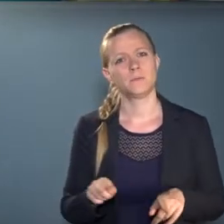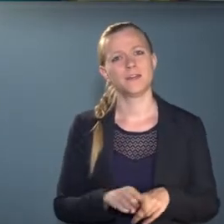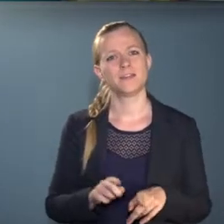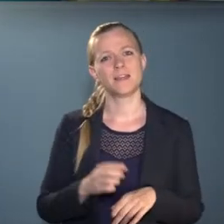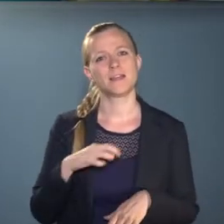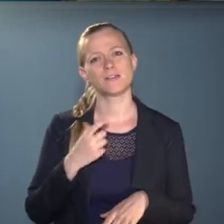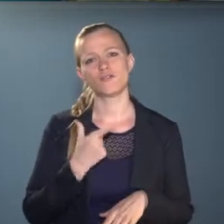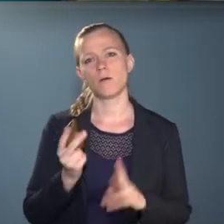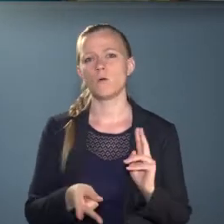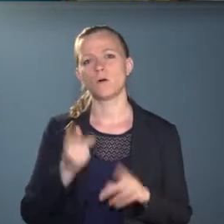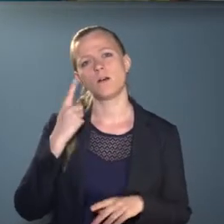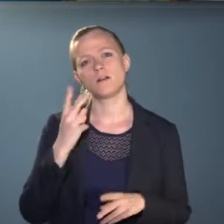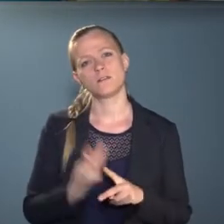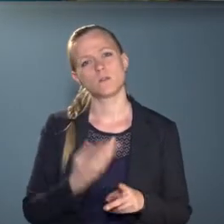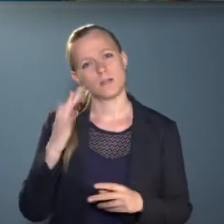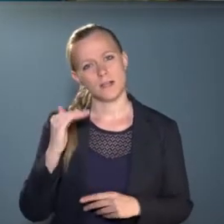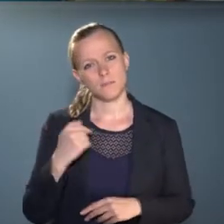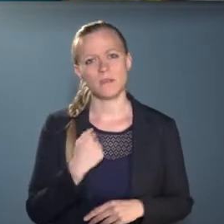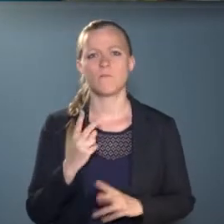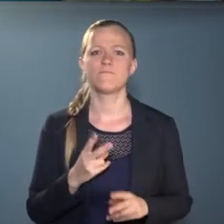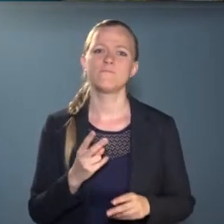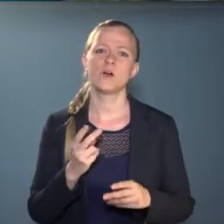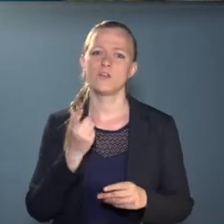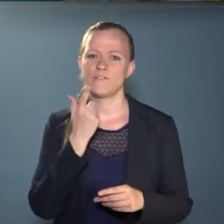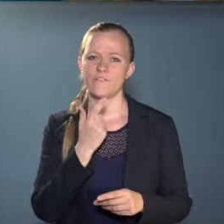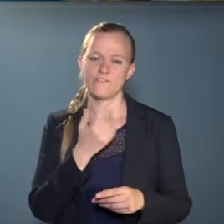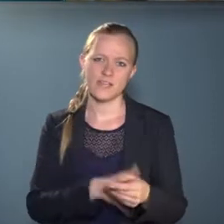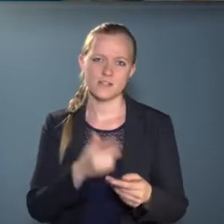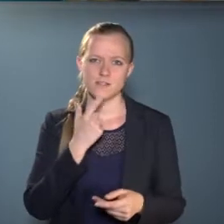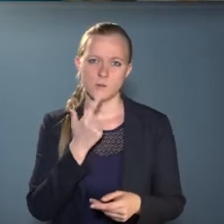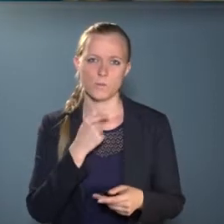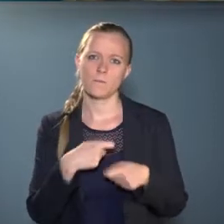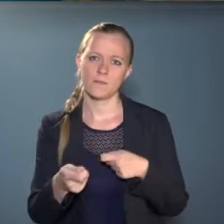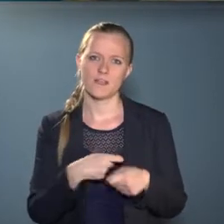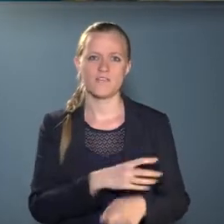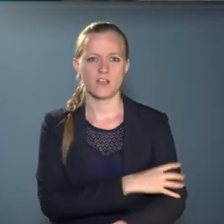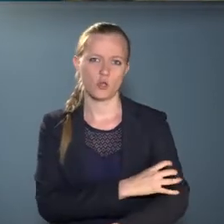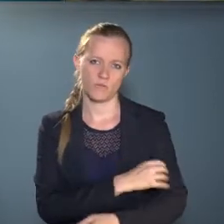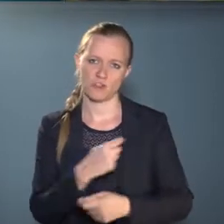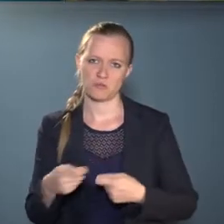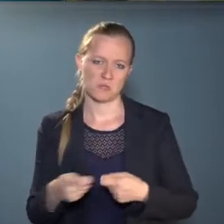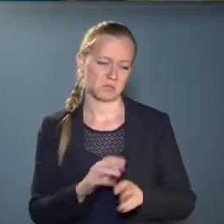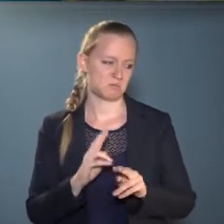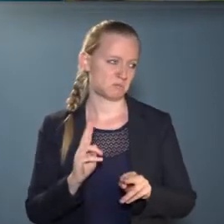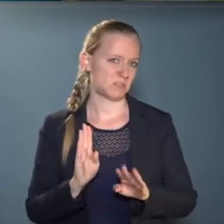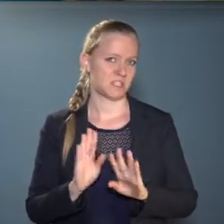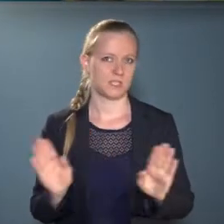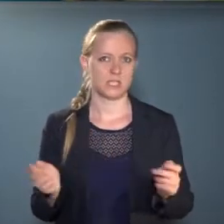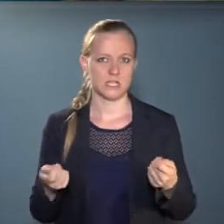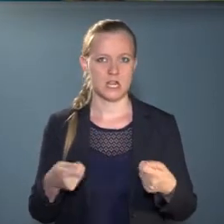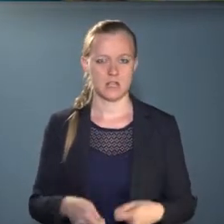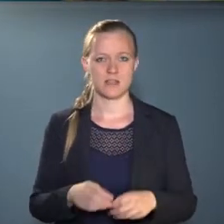úgy szoktuk elképzelni, hogy van vércukormérés, meg van vérnyomásmérés, és aztán ezzel le is zártuk a